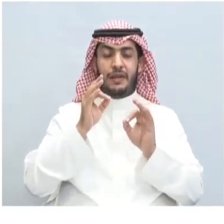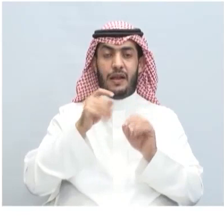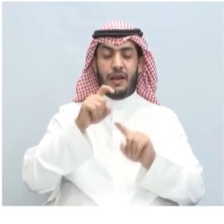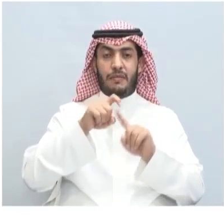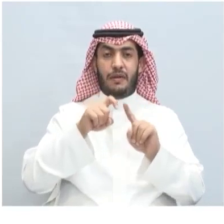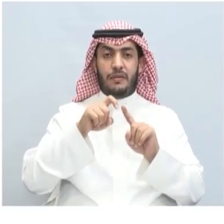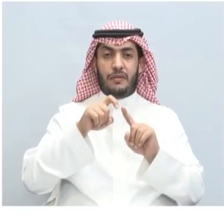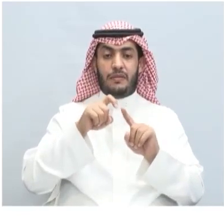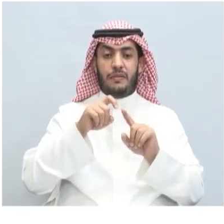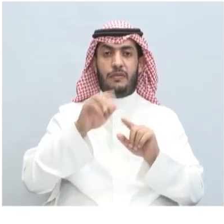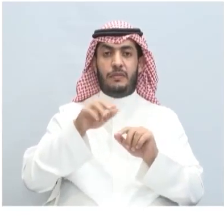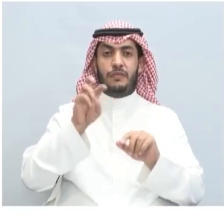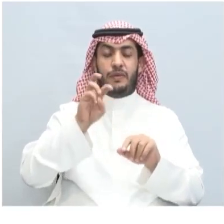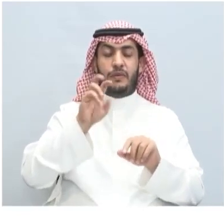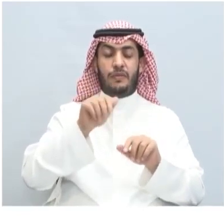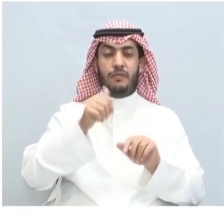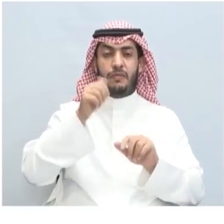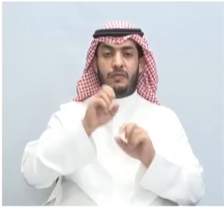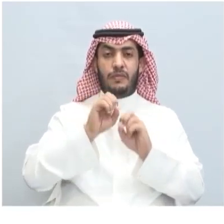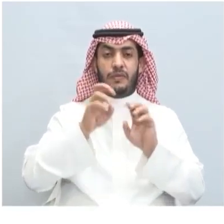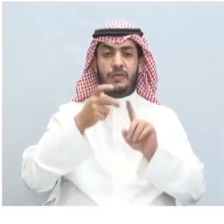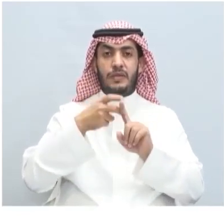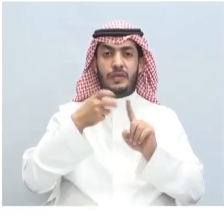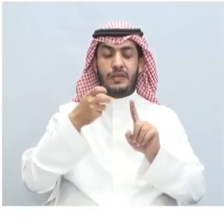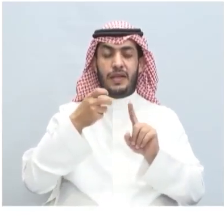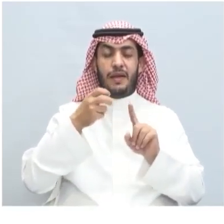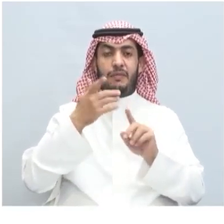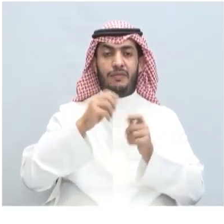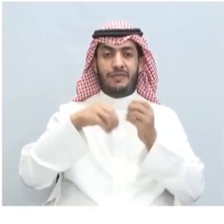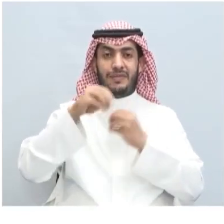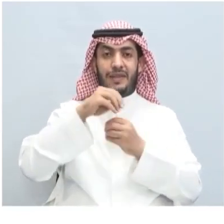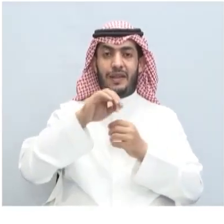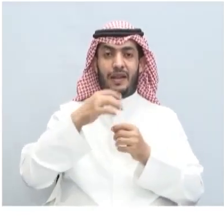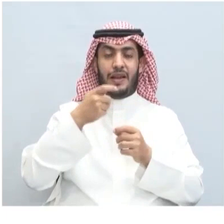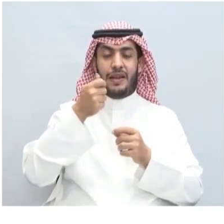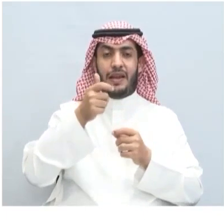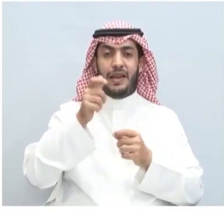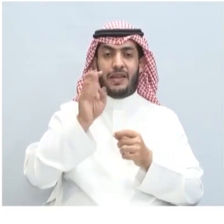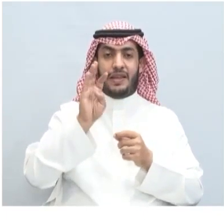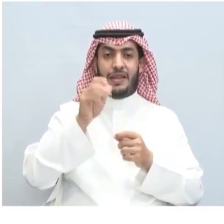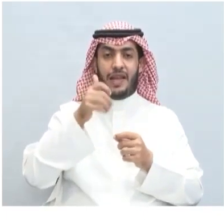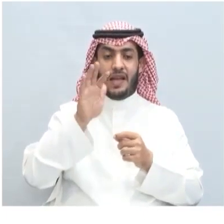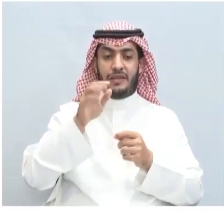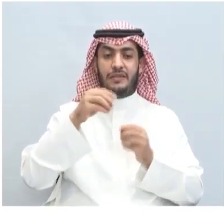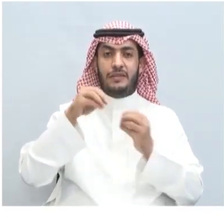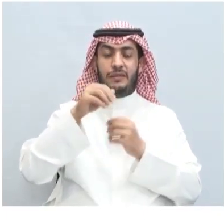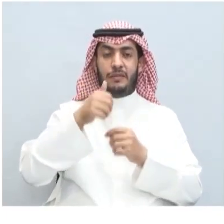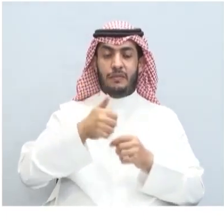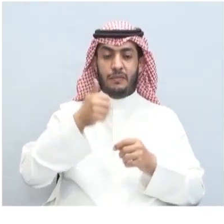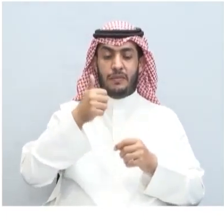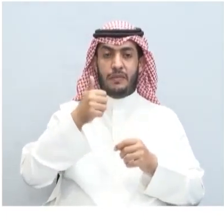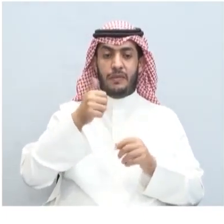الارباح ذكرنا هنا ان الشركه توزع اسهم بدل ان تقوم بتوزيعات نقديه وبالتاكيد